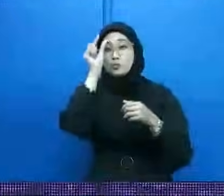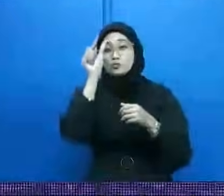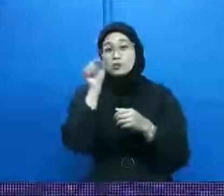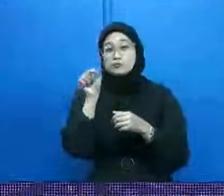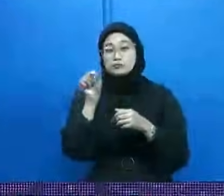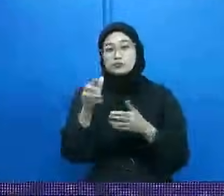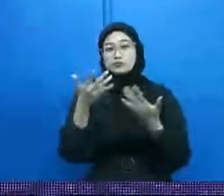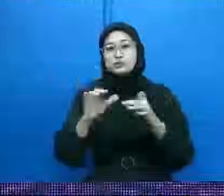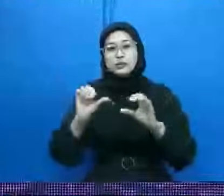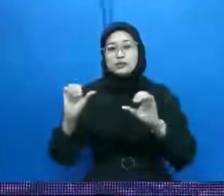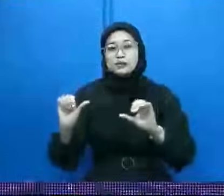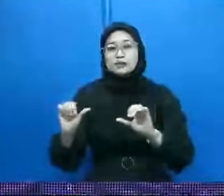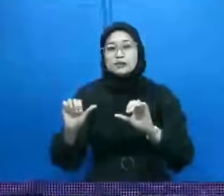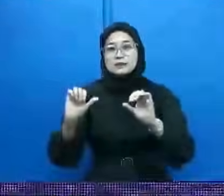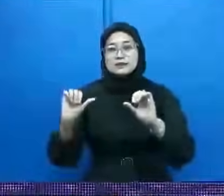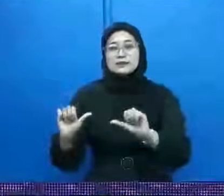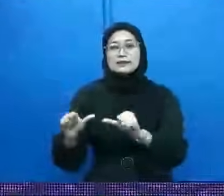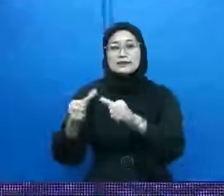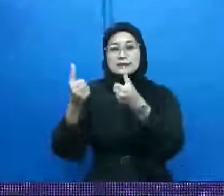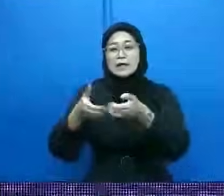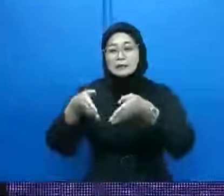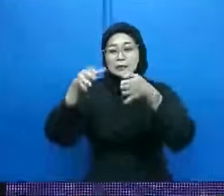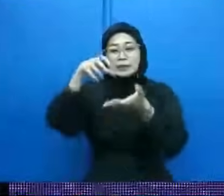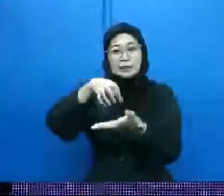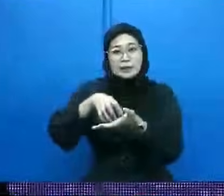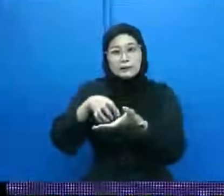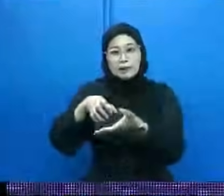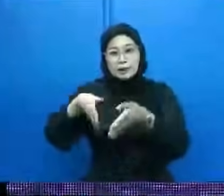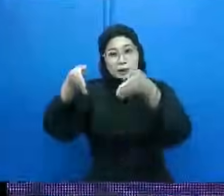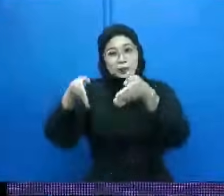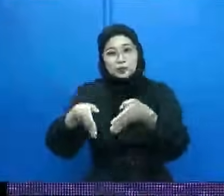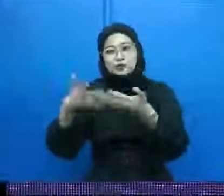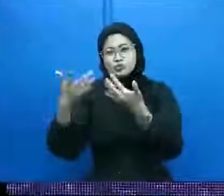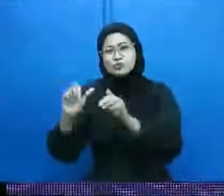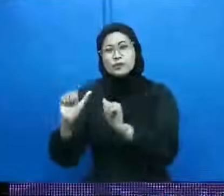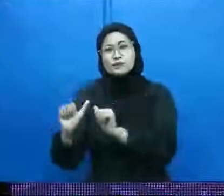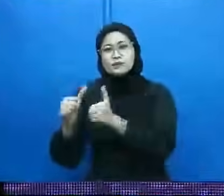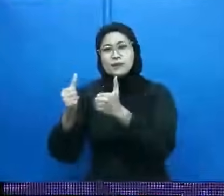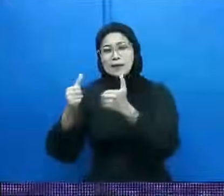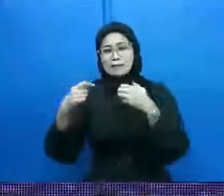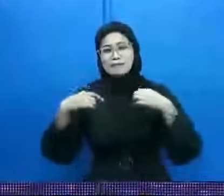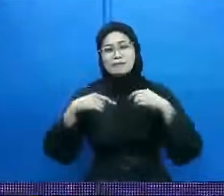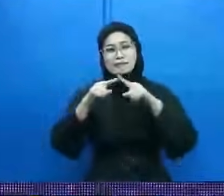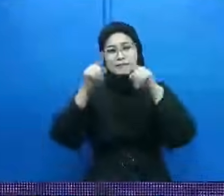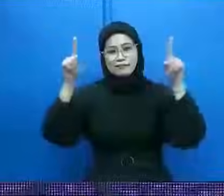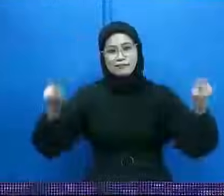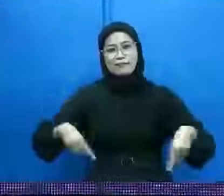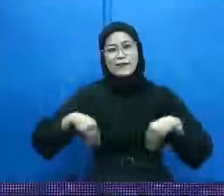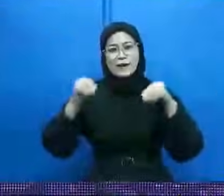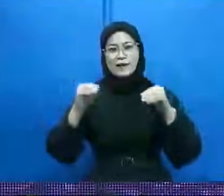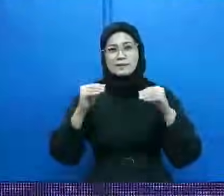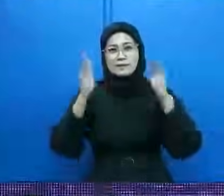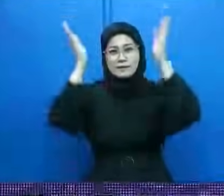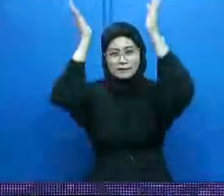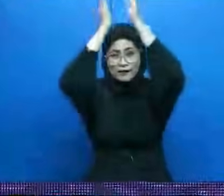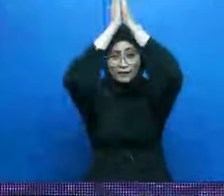kafannya, sementara saya masih mencari lahan gitu, di mana saya akan kemudian wafat. Dan tidak bisa saya petakan karena ketentuan untuk wafat